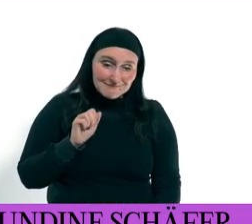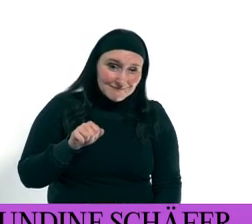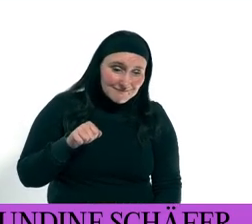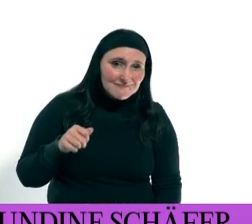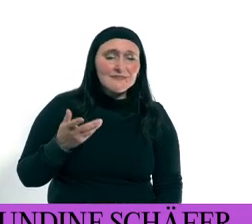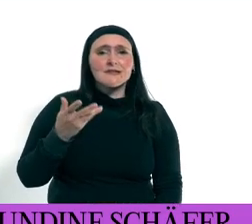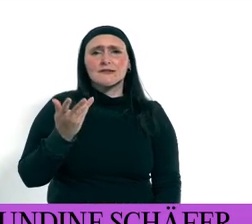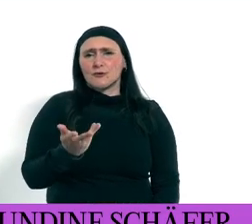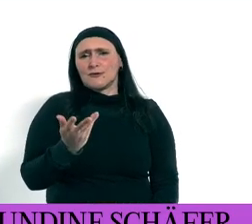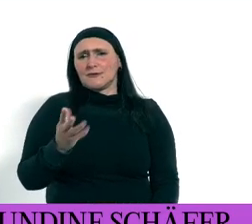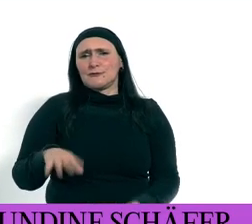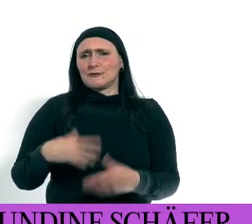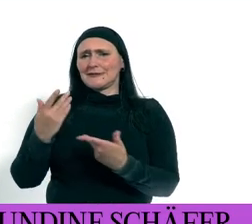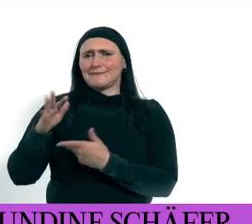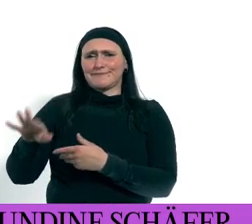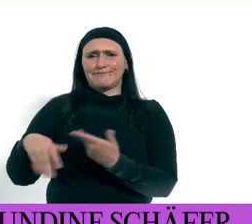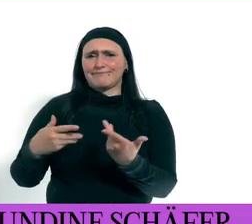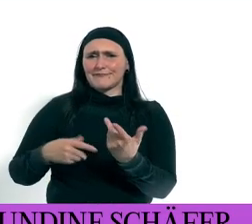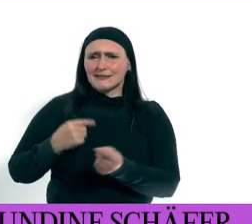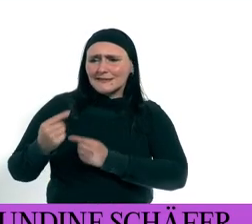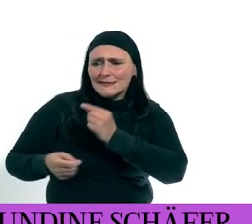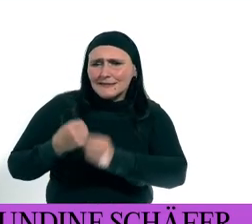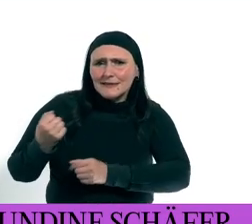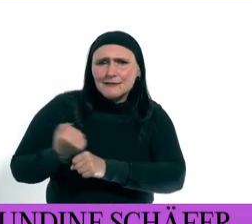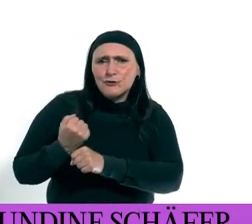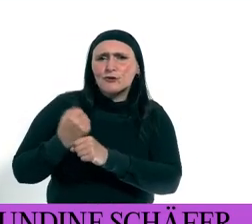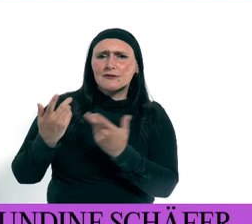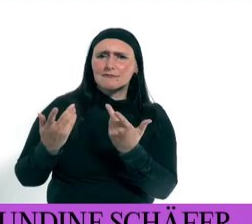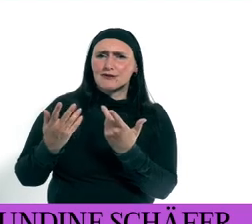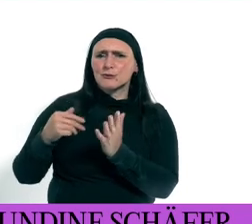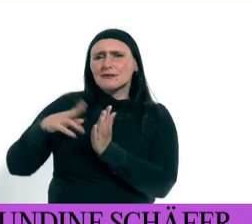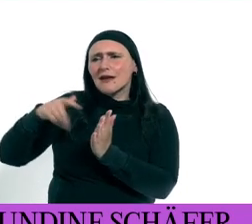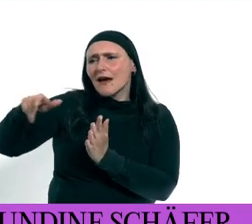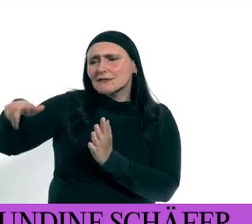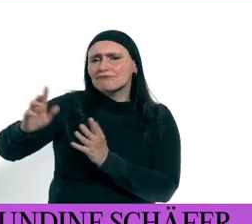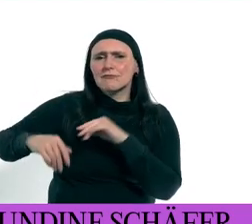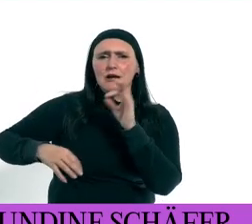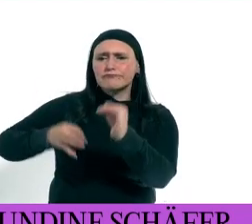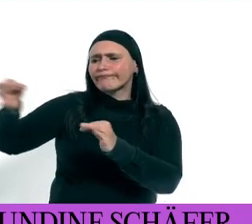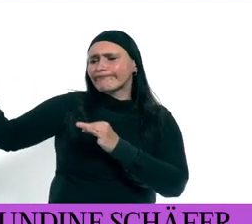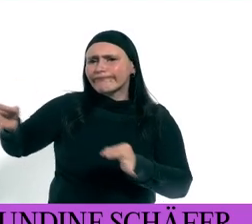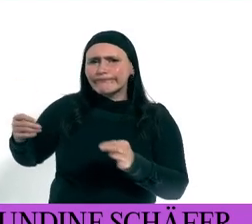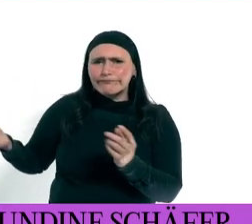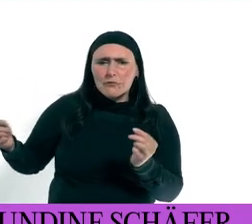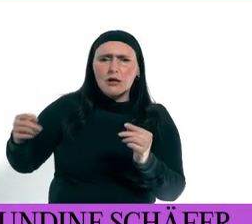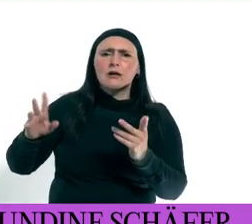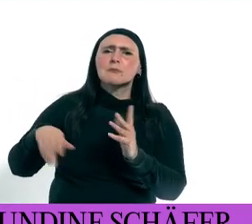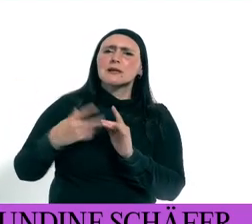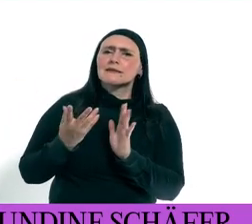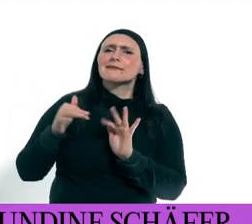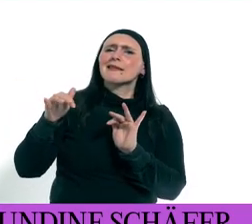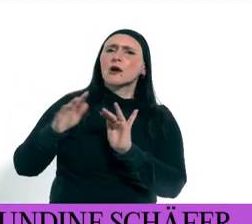Ja. Ihr nutzt Praktiken, die euch vertraut sind,